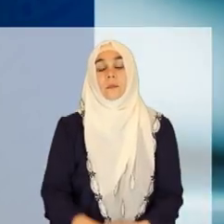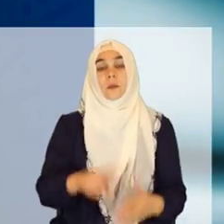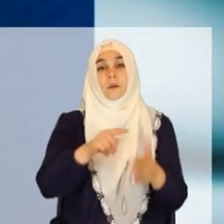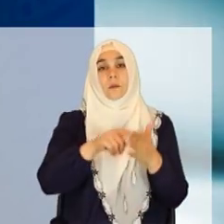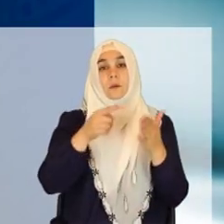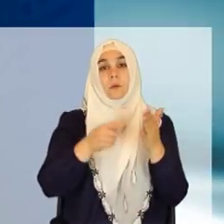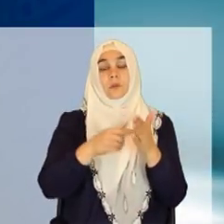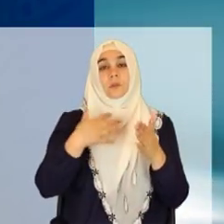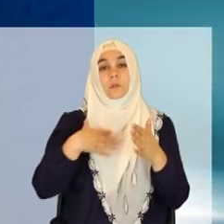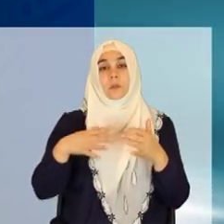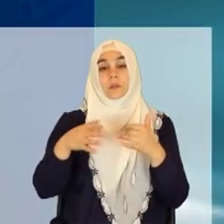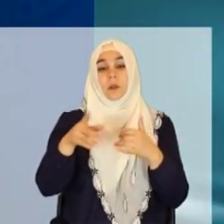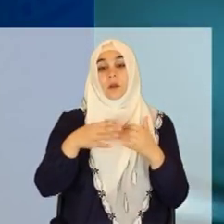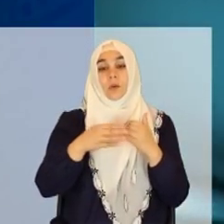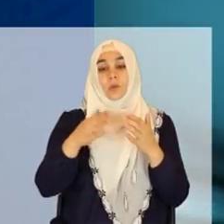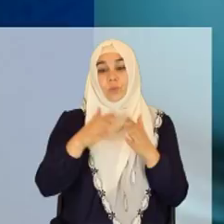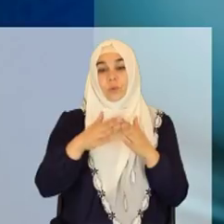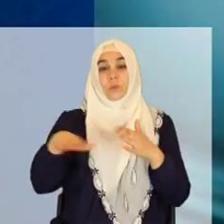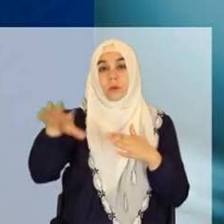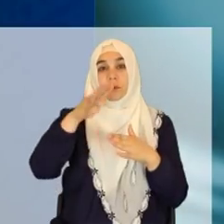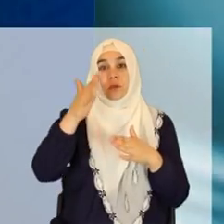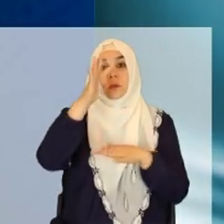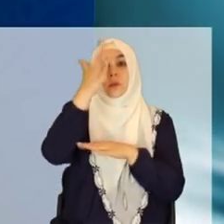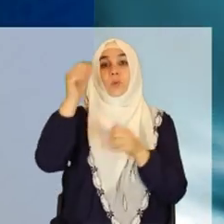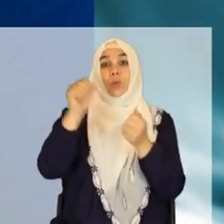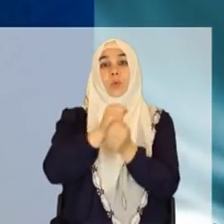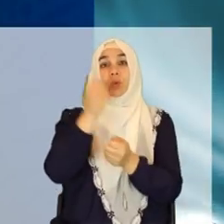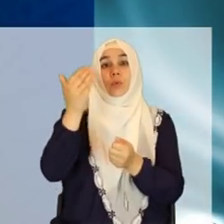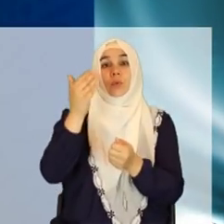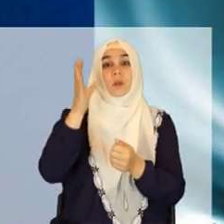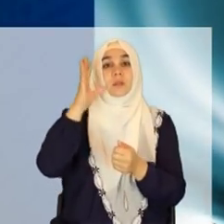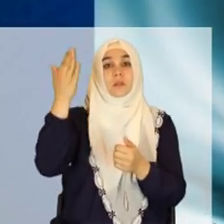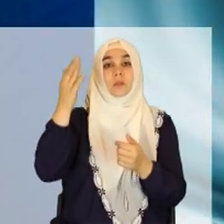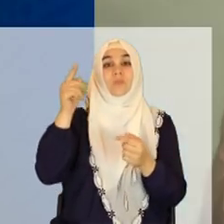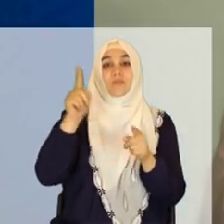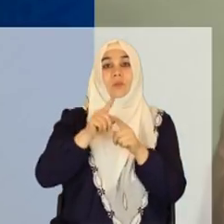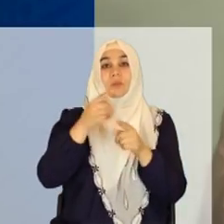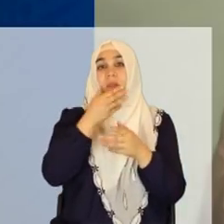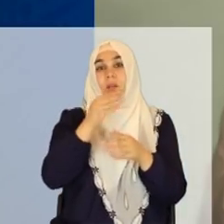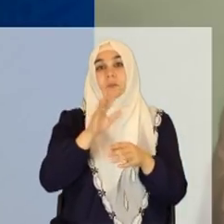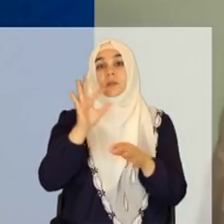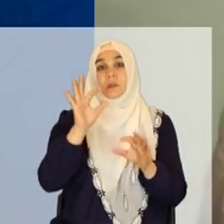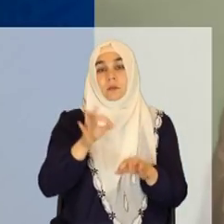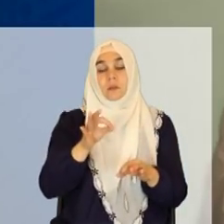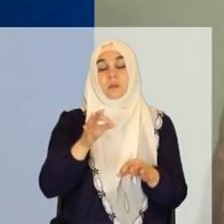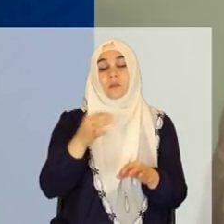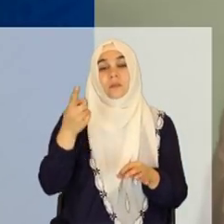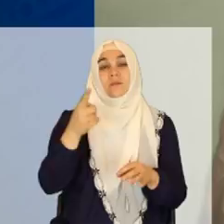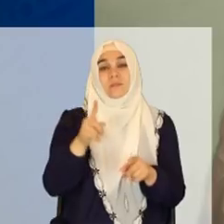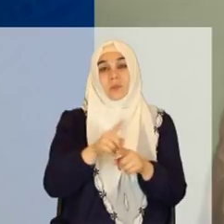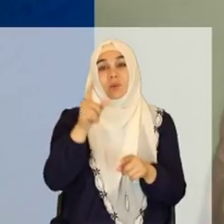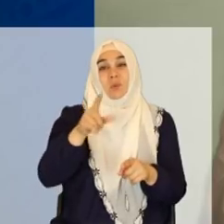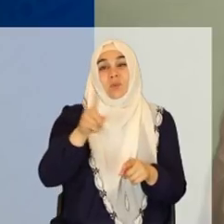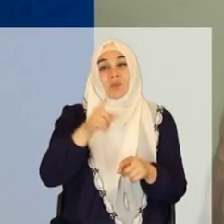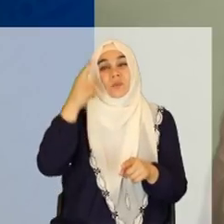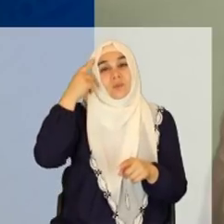Savol: hovlida qurib qolgan daraxtlarning borligi islomga zid emasmi? Yo'q, bu odamlarni